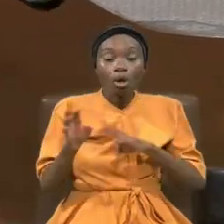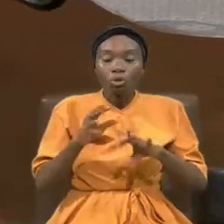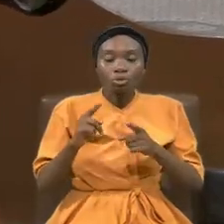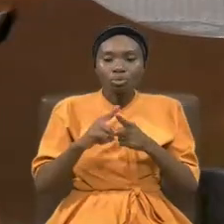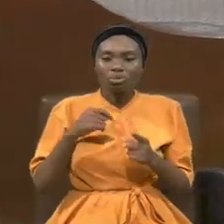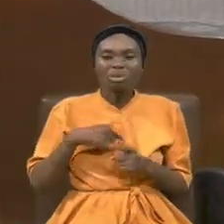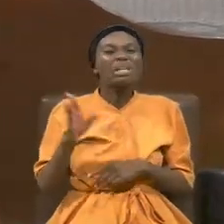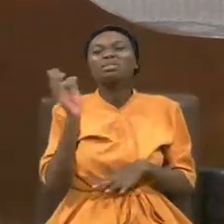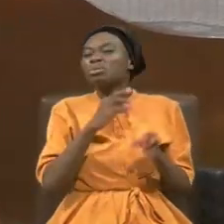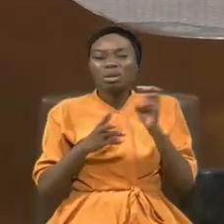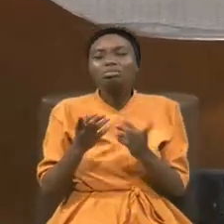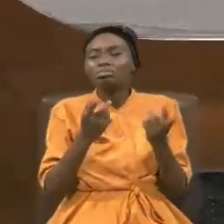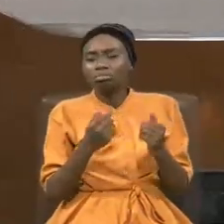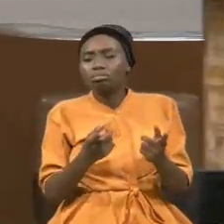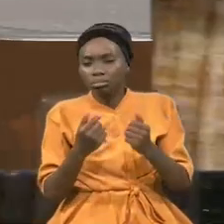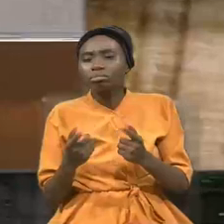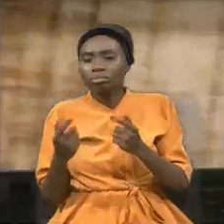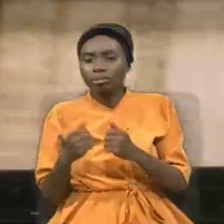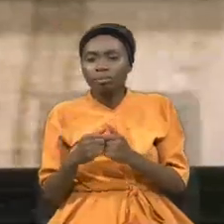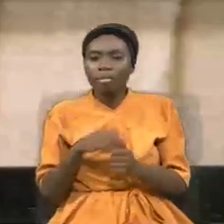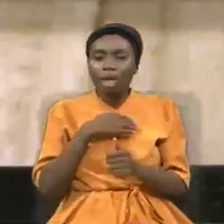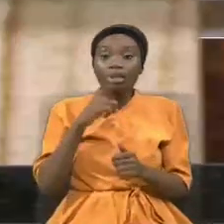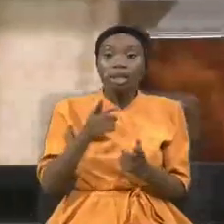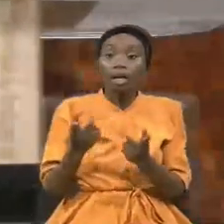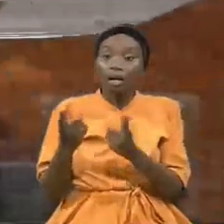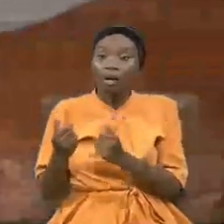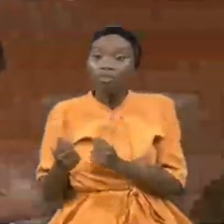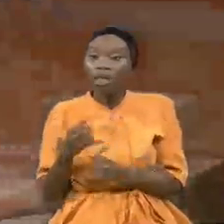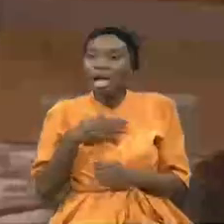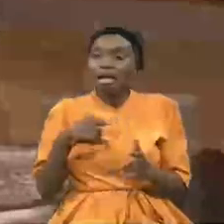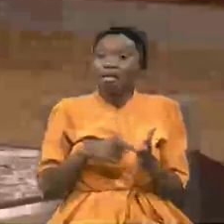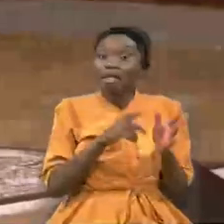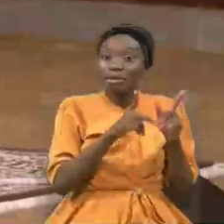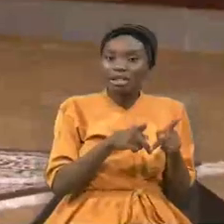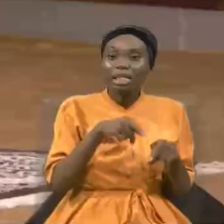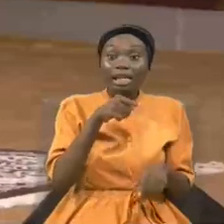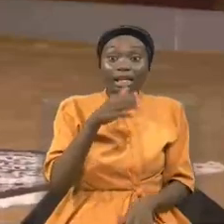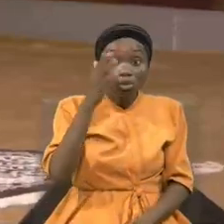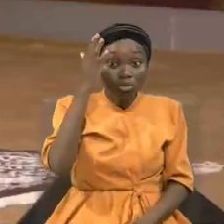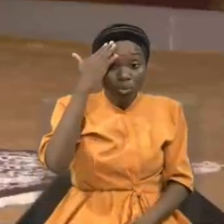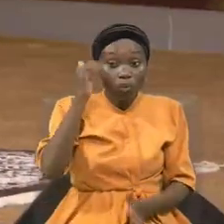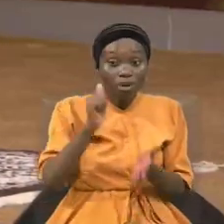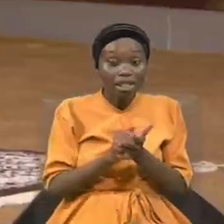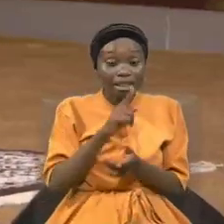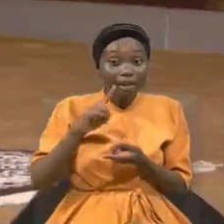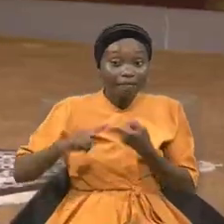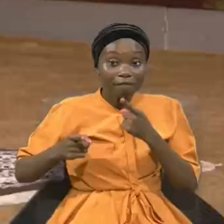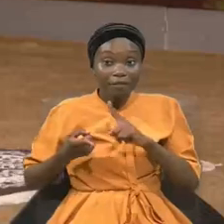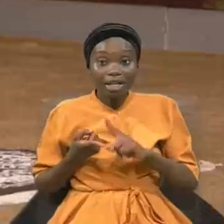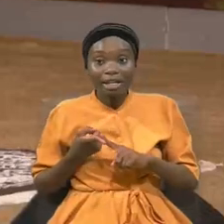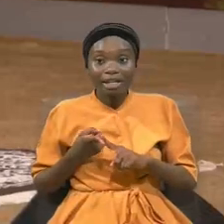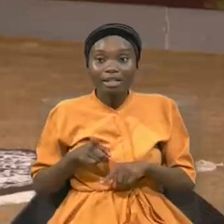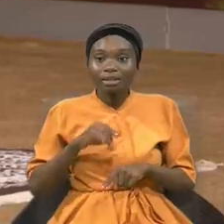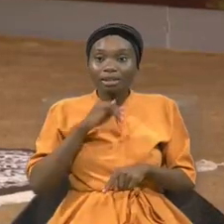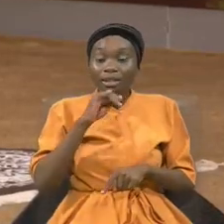lèvres, le sourire aux lèvres. Et viens. Et puis, cet ami-là, ce faux-là, il